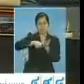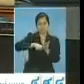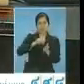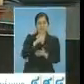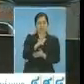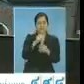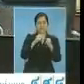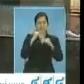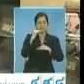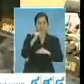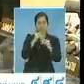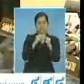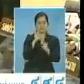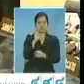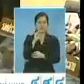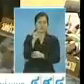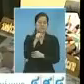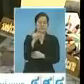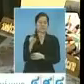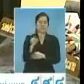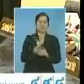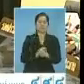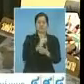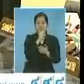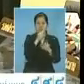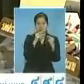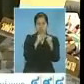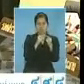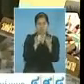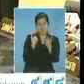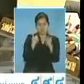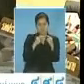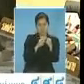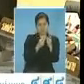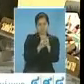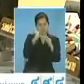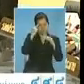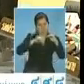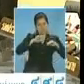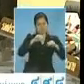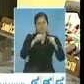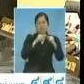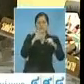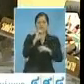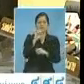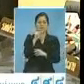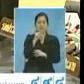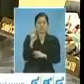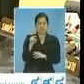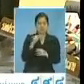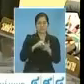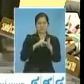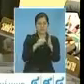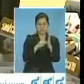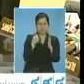สูงไม่เกินร้อยละ60ถ้าเรารักษาอยู่ในระดับ50นั้นเราก็จะมีช่องว่างอีก 10% ของต่